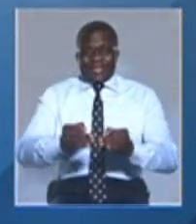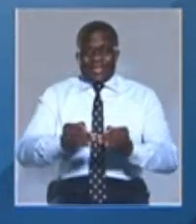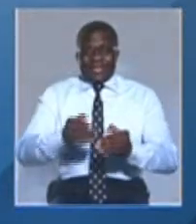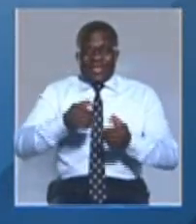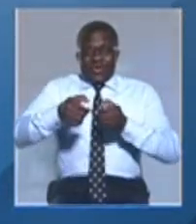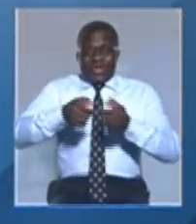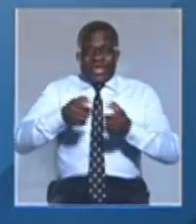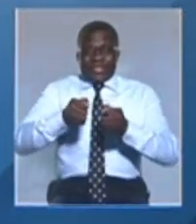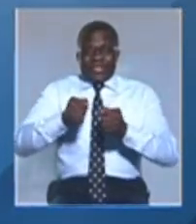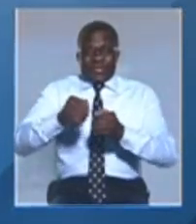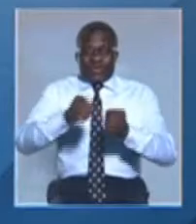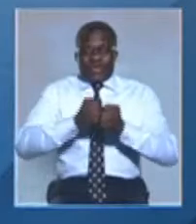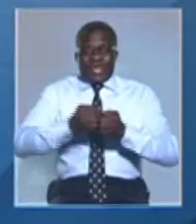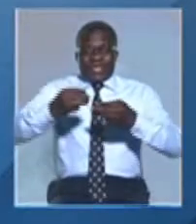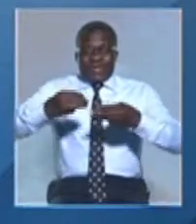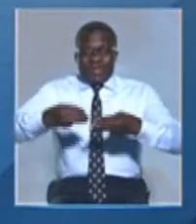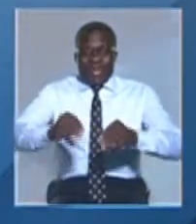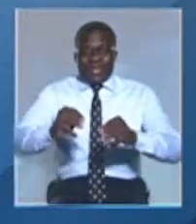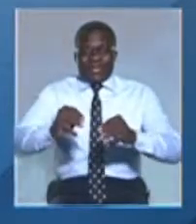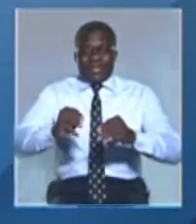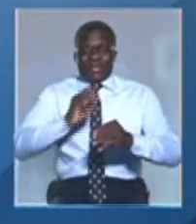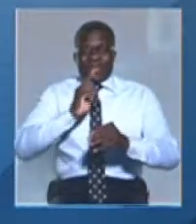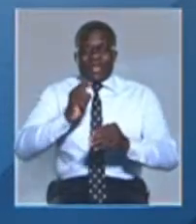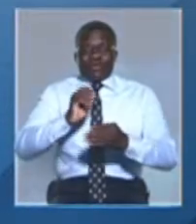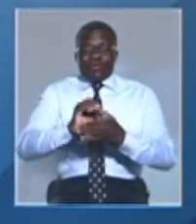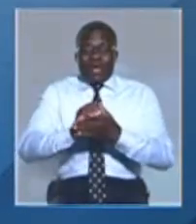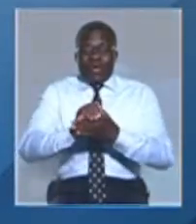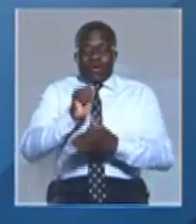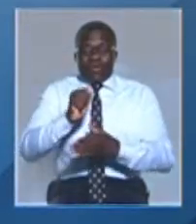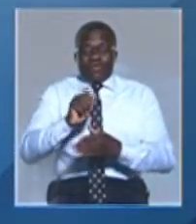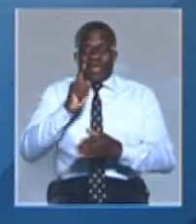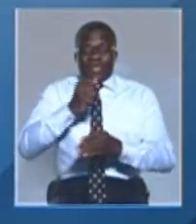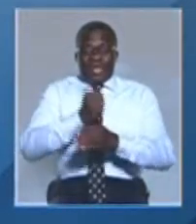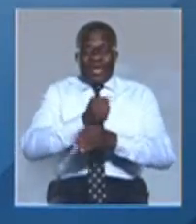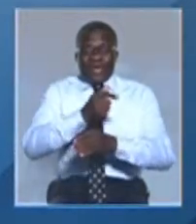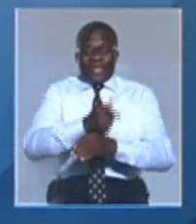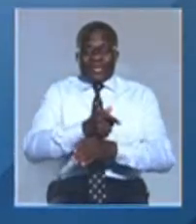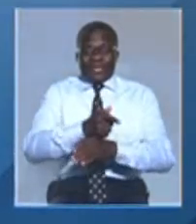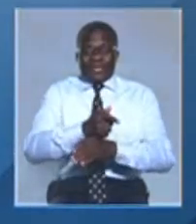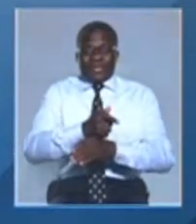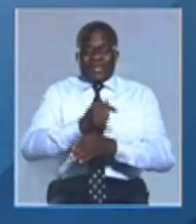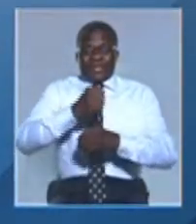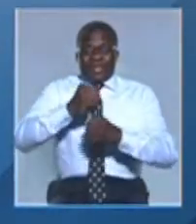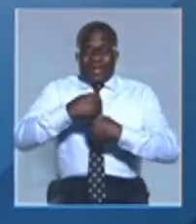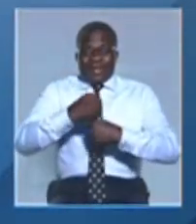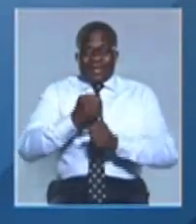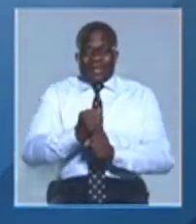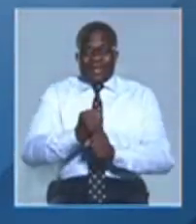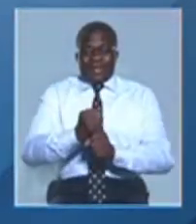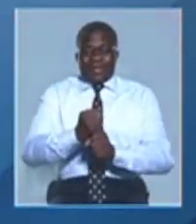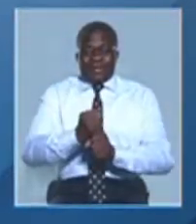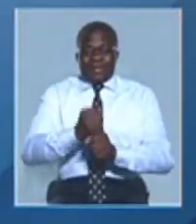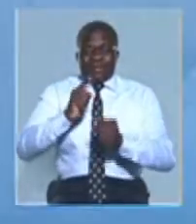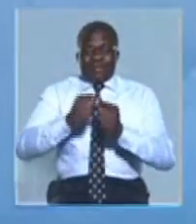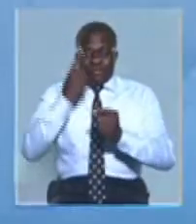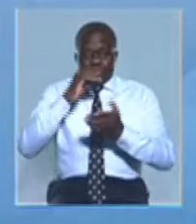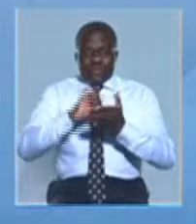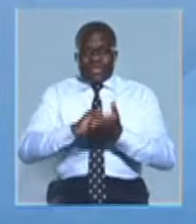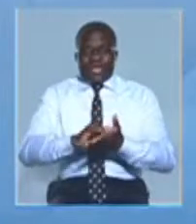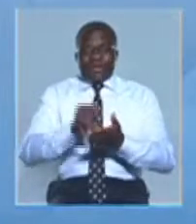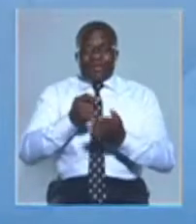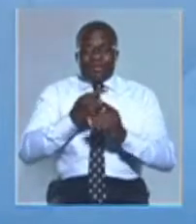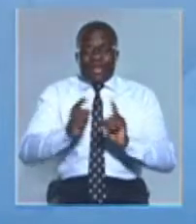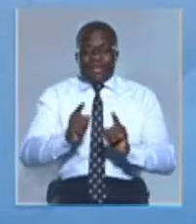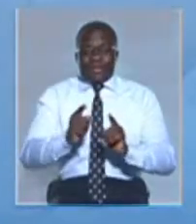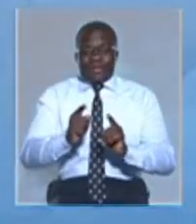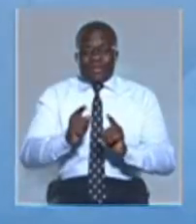la gestion de l'ensemble des marchés soit confié à une agence à créer à cet effet. Par